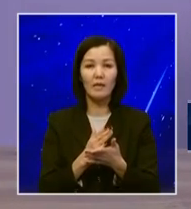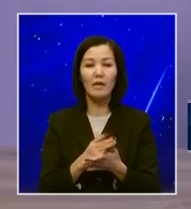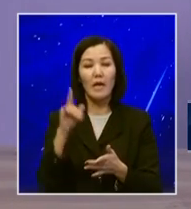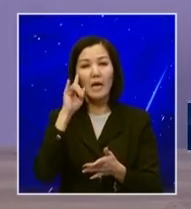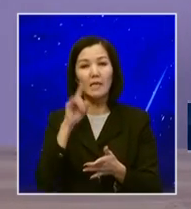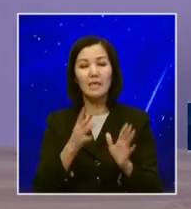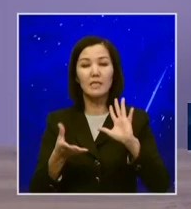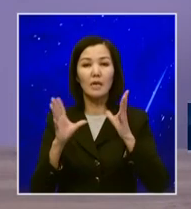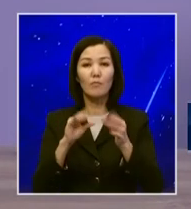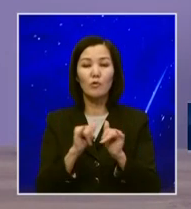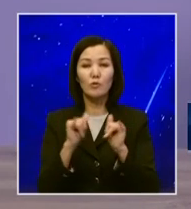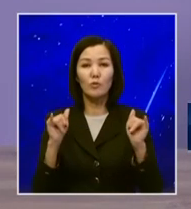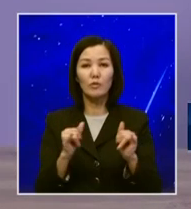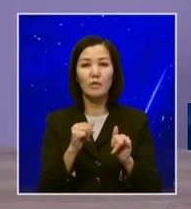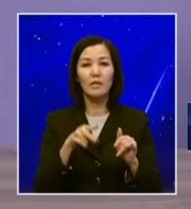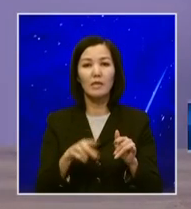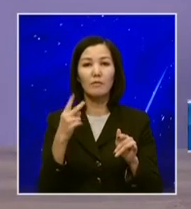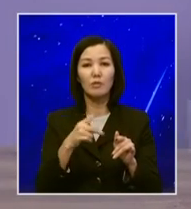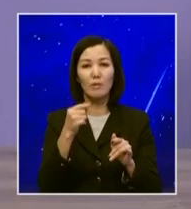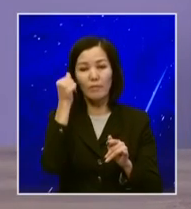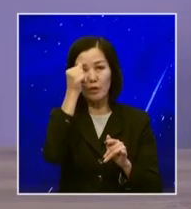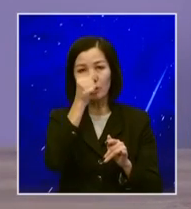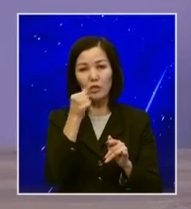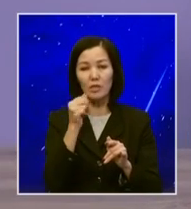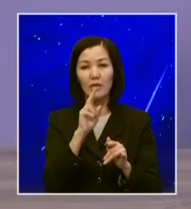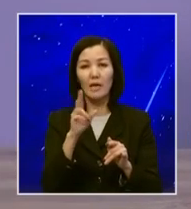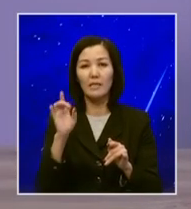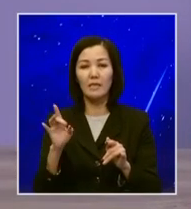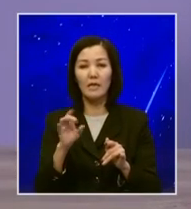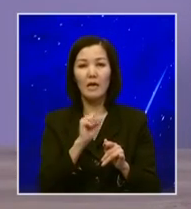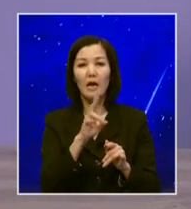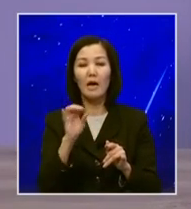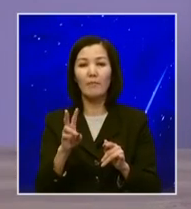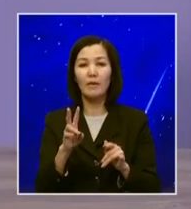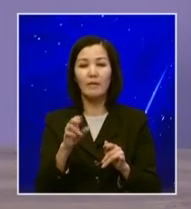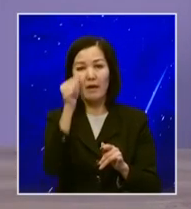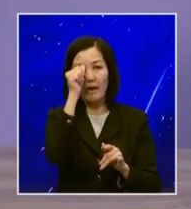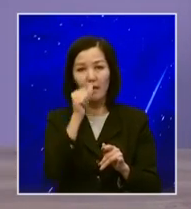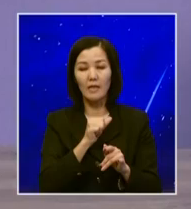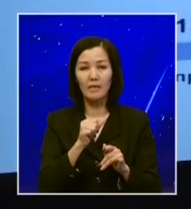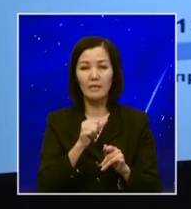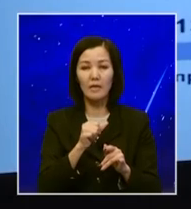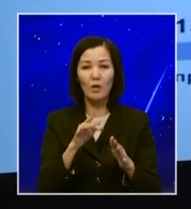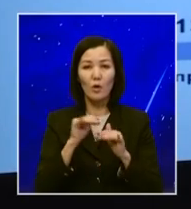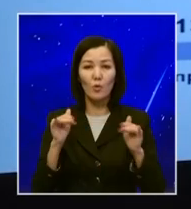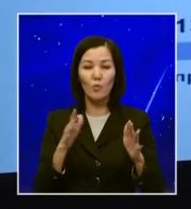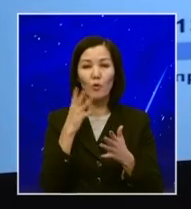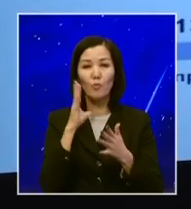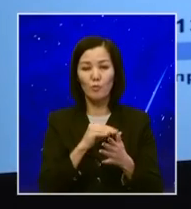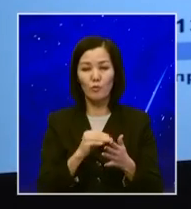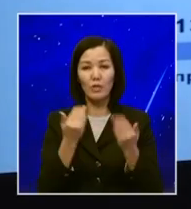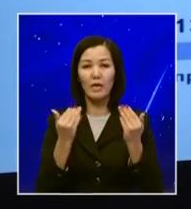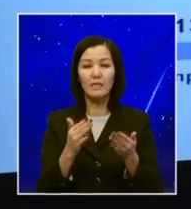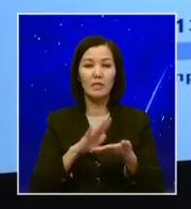аурудың максималды өсуі 2021 жылдың қаңтар-ақпан айларында болжануда. Облыста